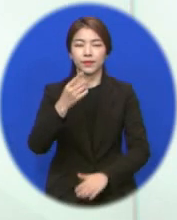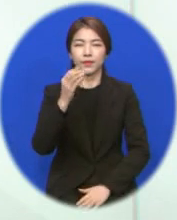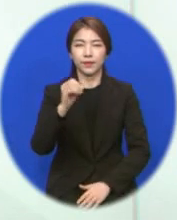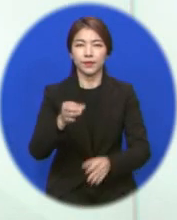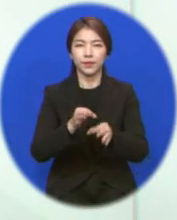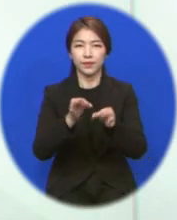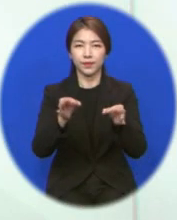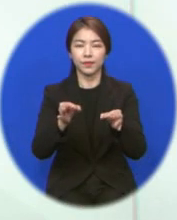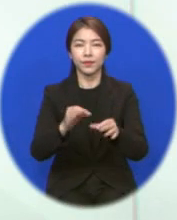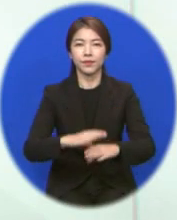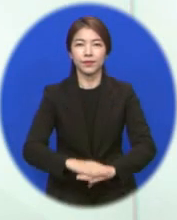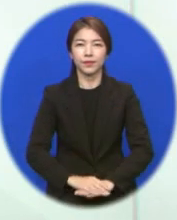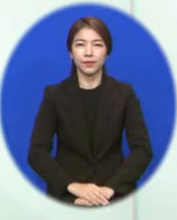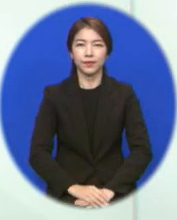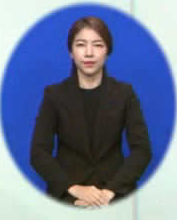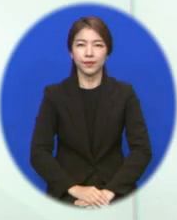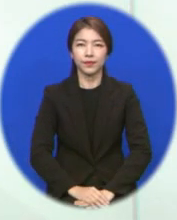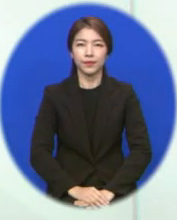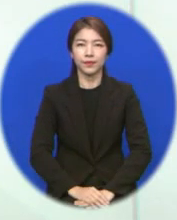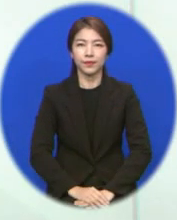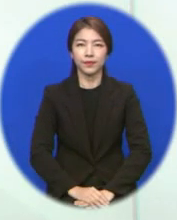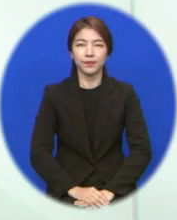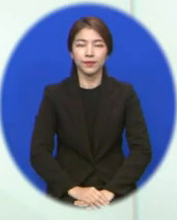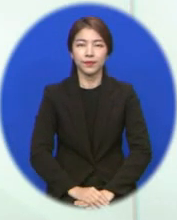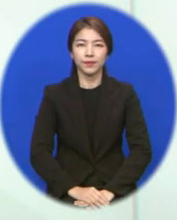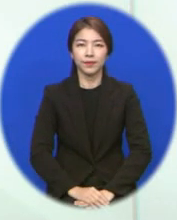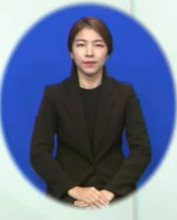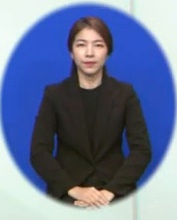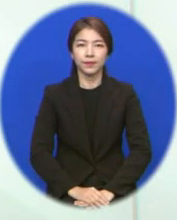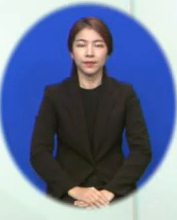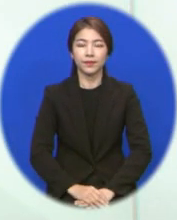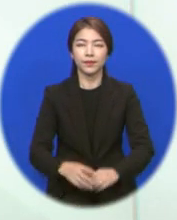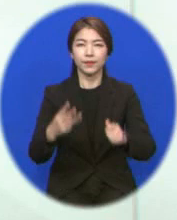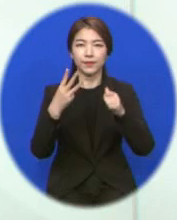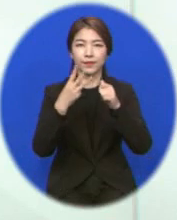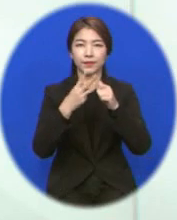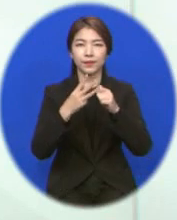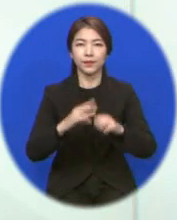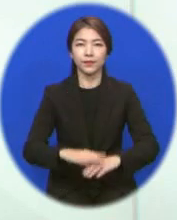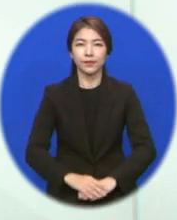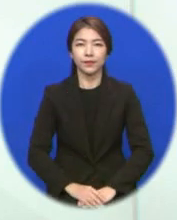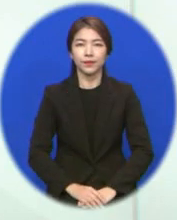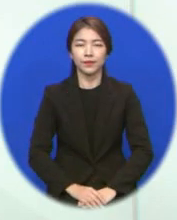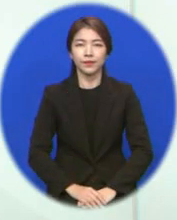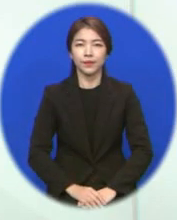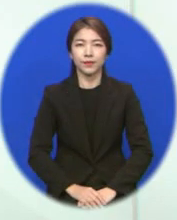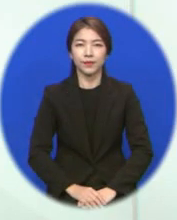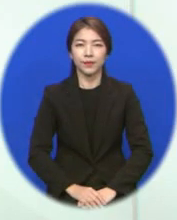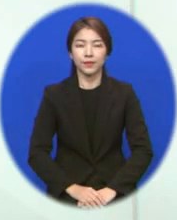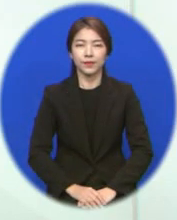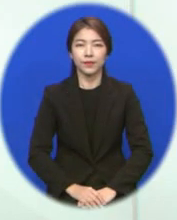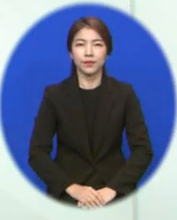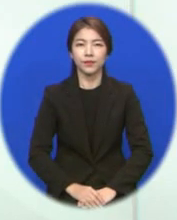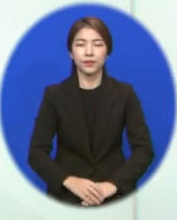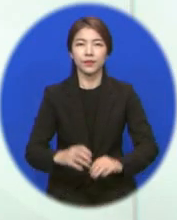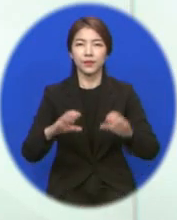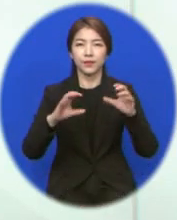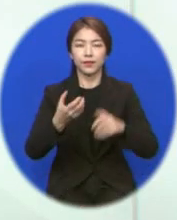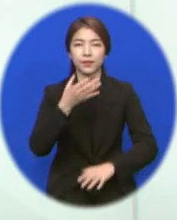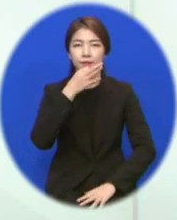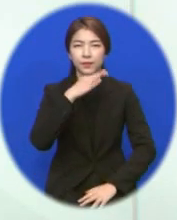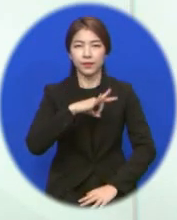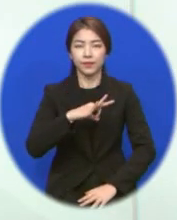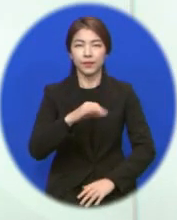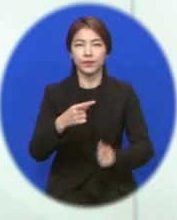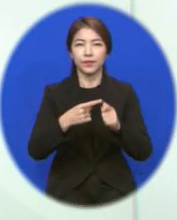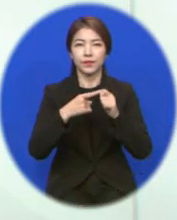할것입니다. 셋째,우리는 국민을우선시하는외교를우선시할것입니다